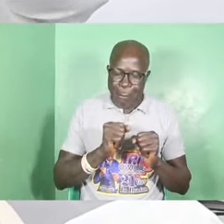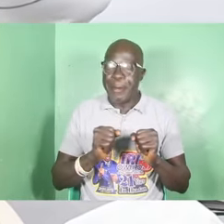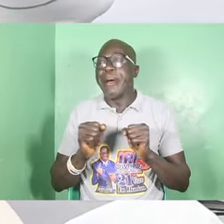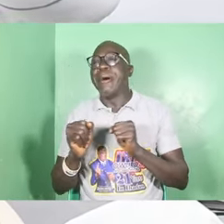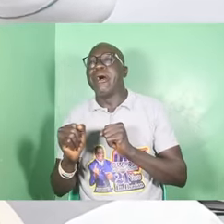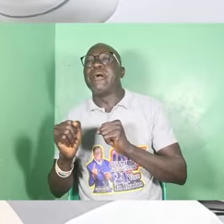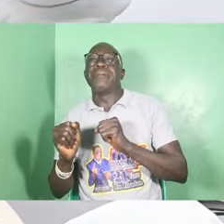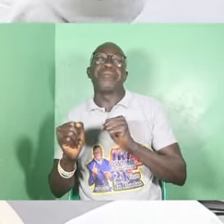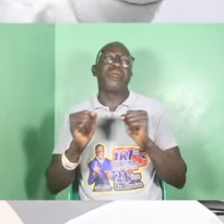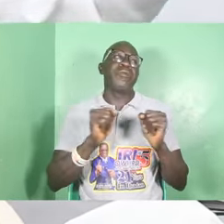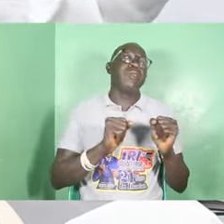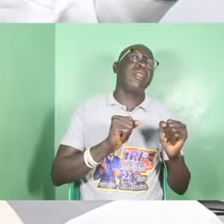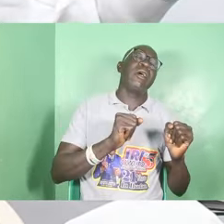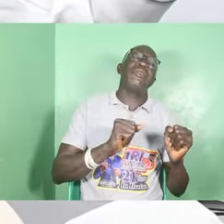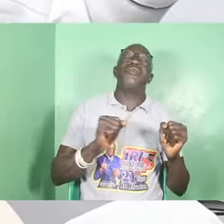se o baba